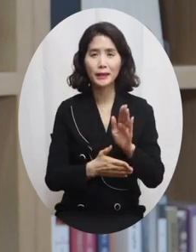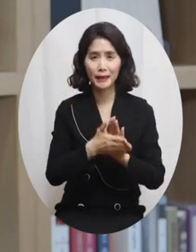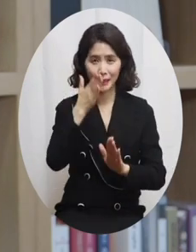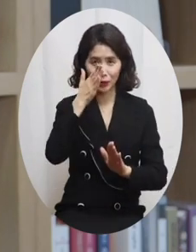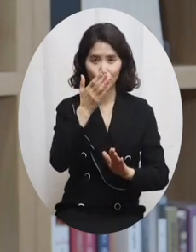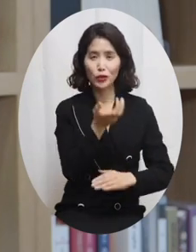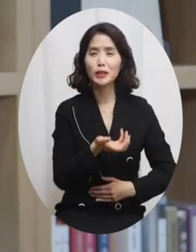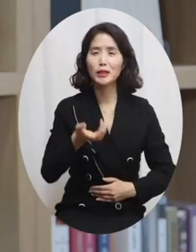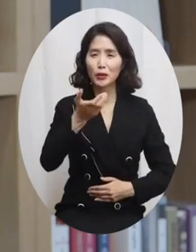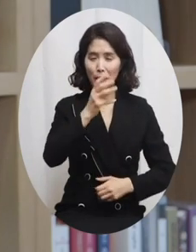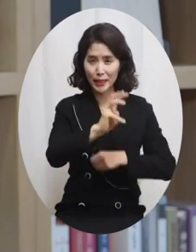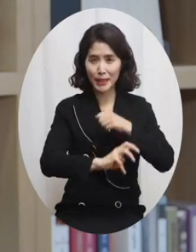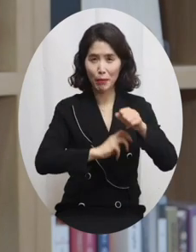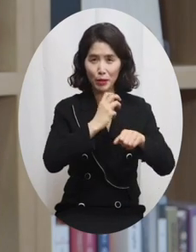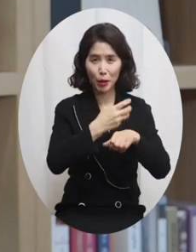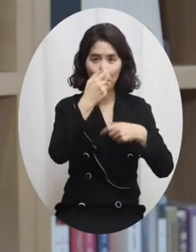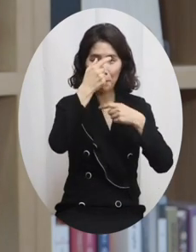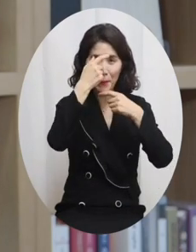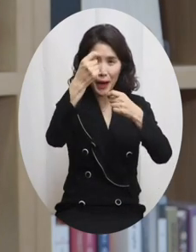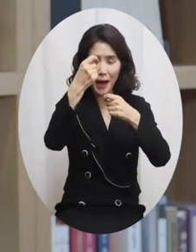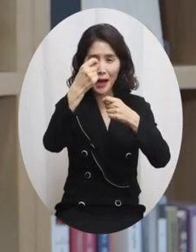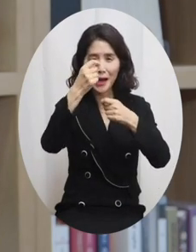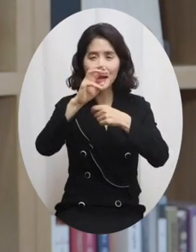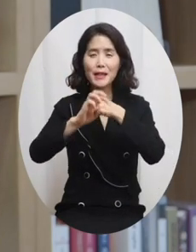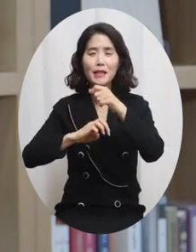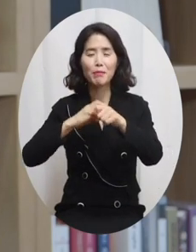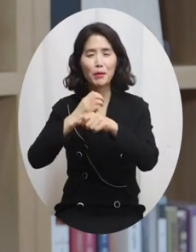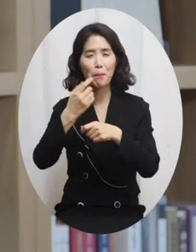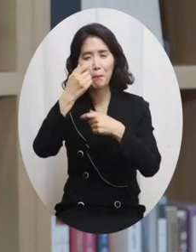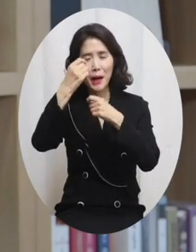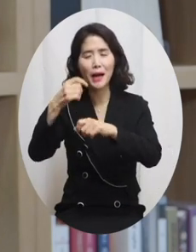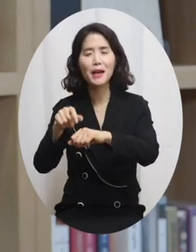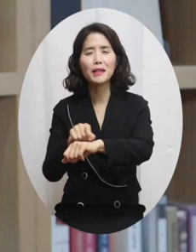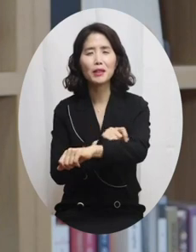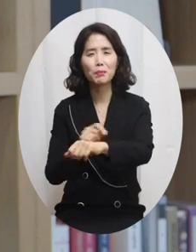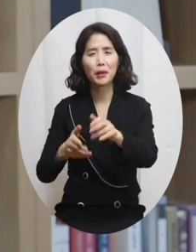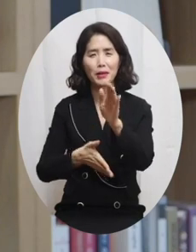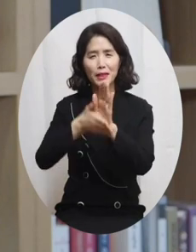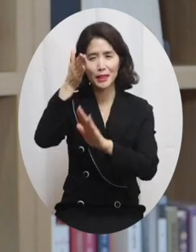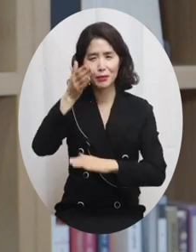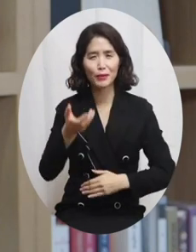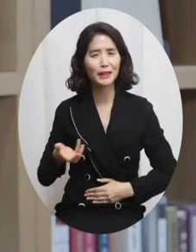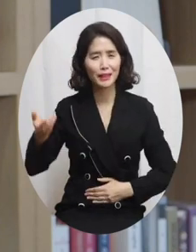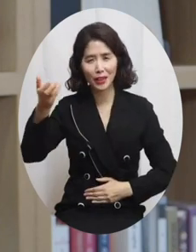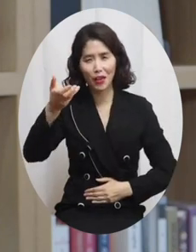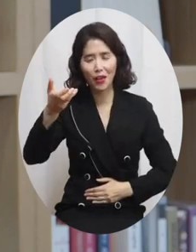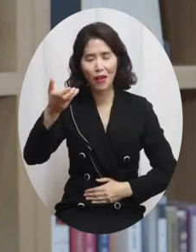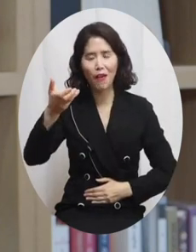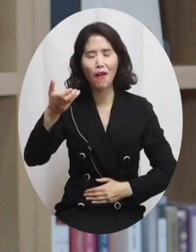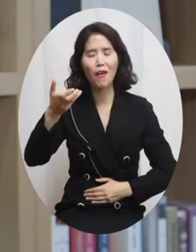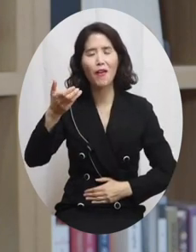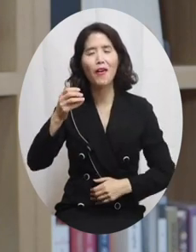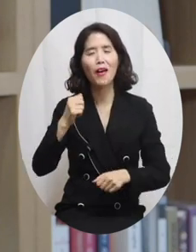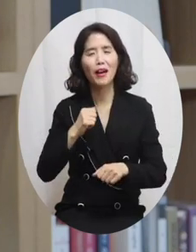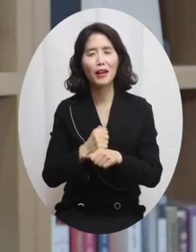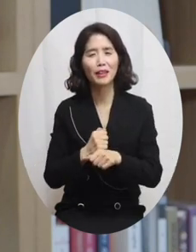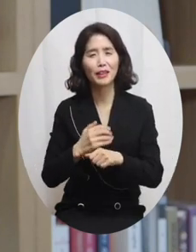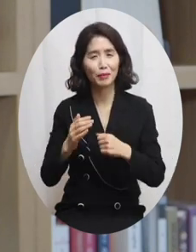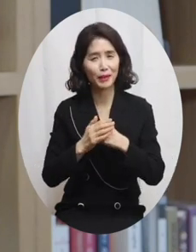시로 승격된 지 30년. 그 30년 만에 또 특례시로 승격되는 이제 영예가 우리